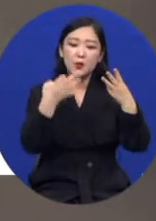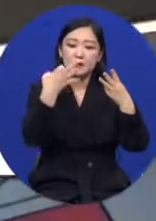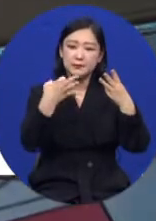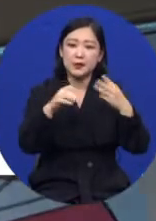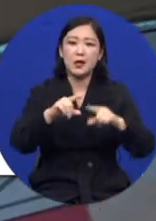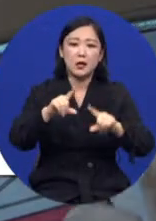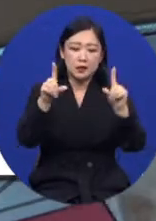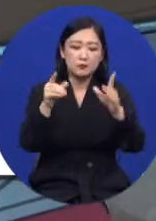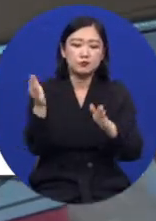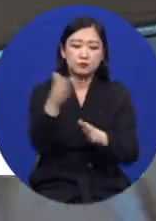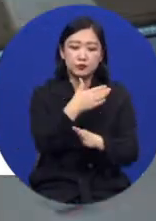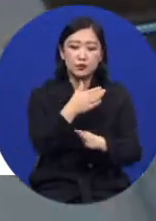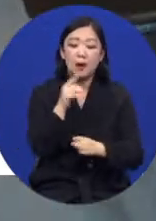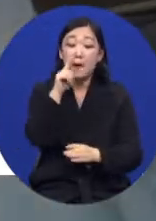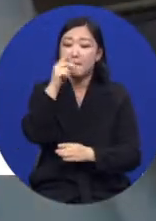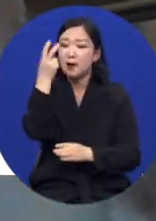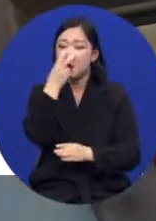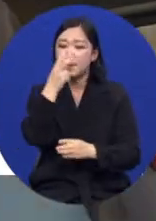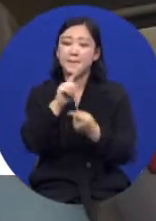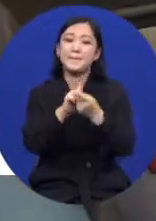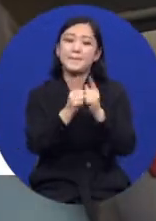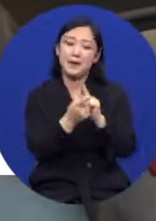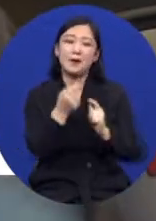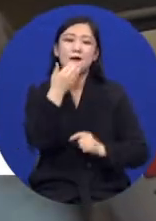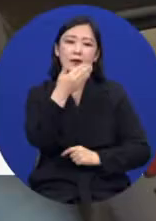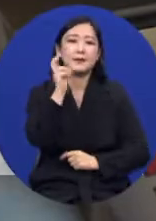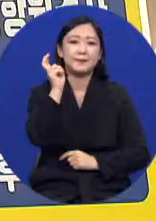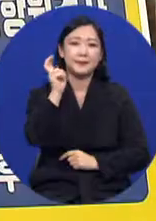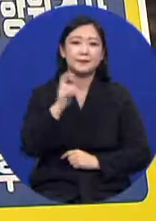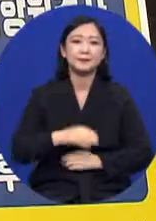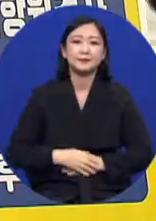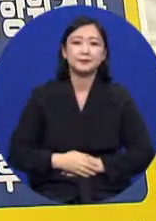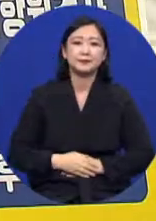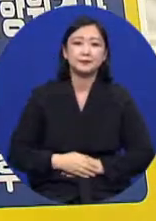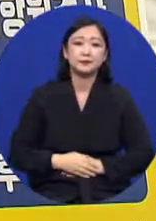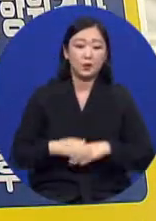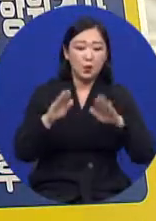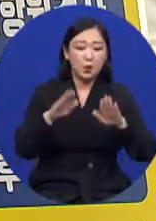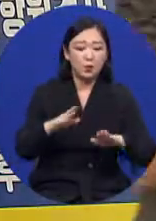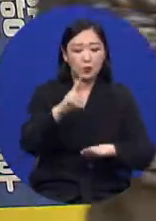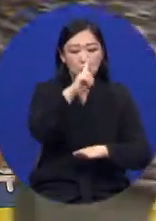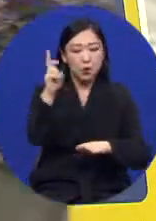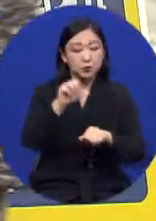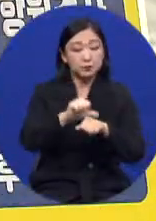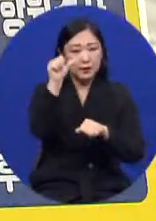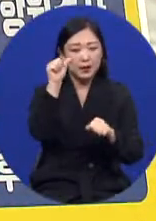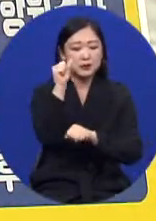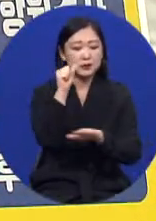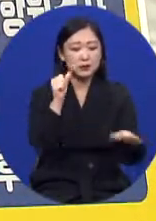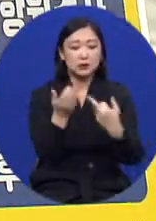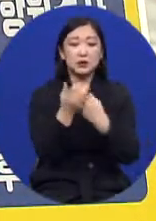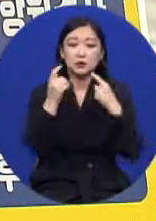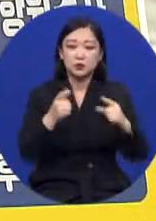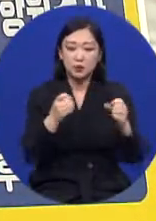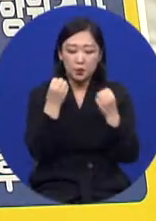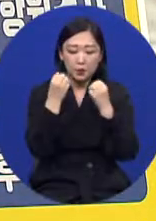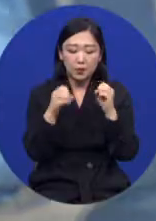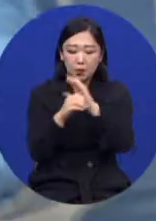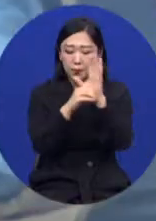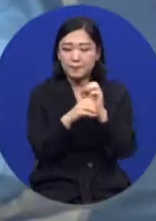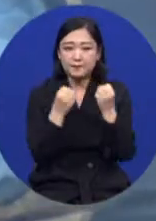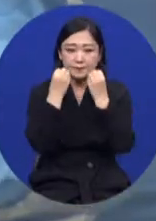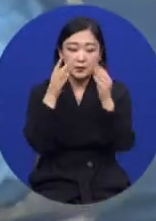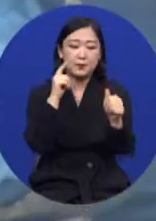14일부터는 PCR 검사를 대체할 수 있게 됩니다. 오늘 오후 5시 기준 제주 지역 코로나19 신규